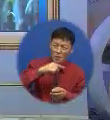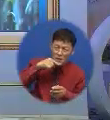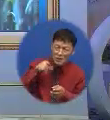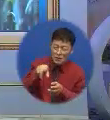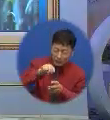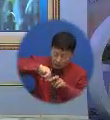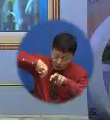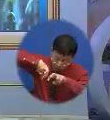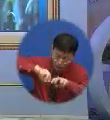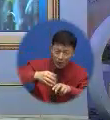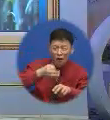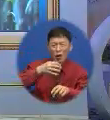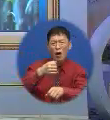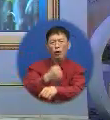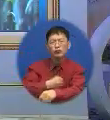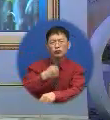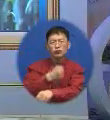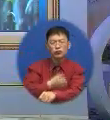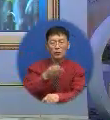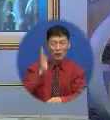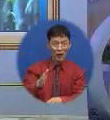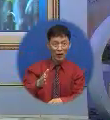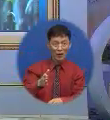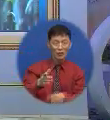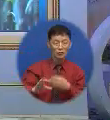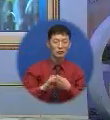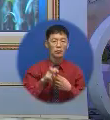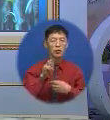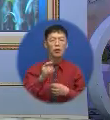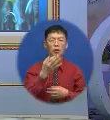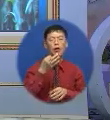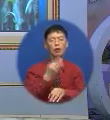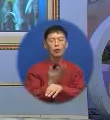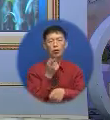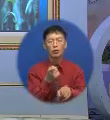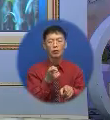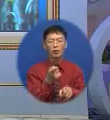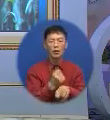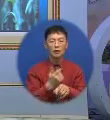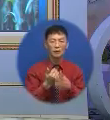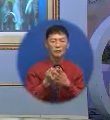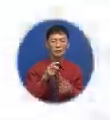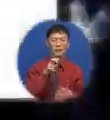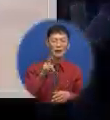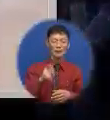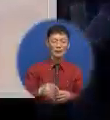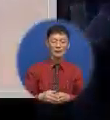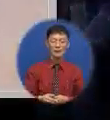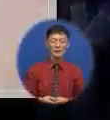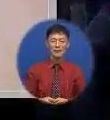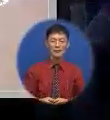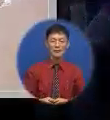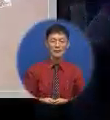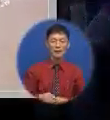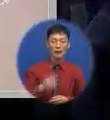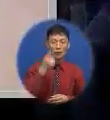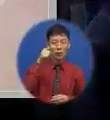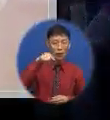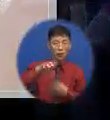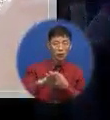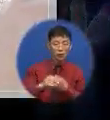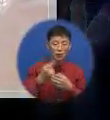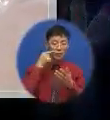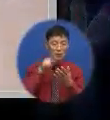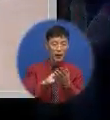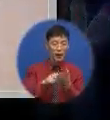들어있는 공룡의 피 속에 들어있는 뭐 DNA를 끄집어냈는데 그보다 훨씬 쉽게 끄집어낼 수 있겠다. 그런 거죠. 시베리아